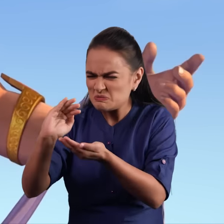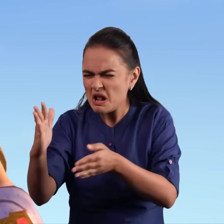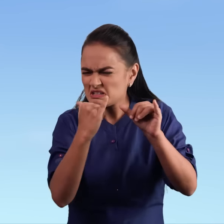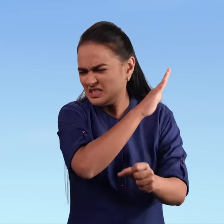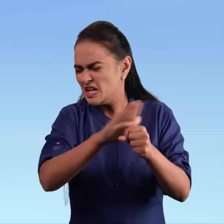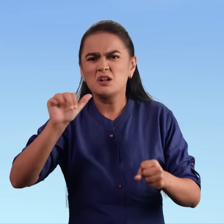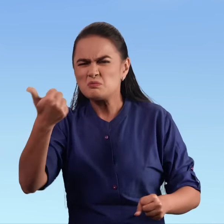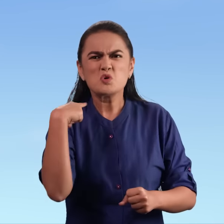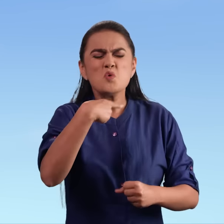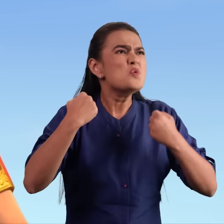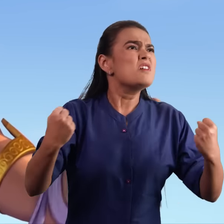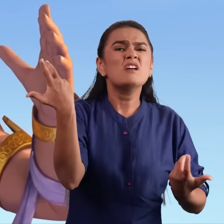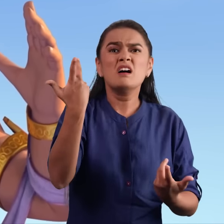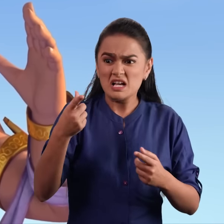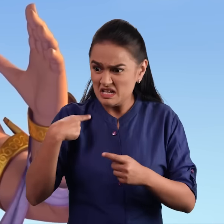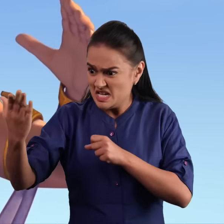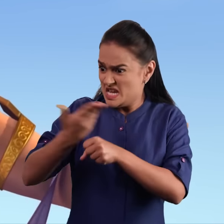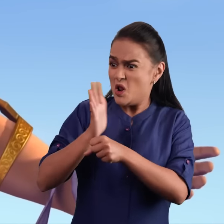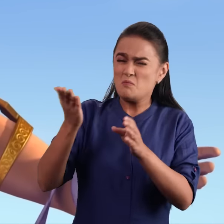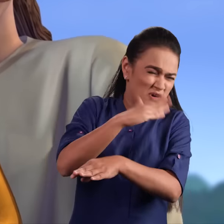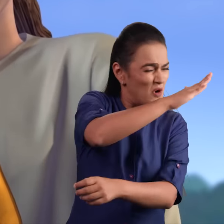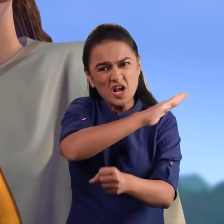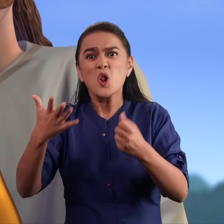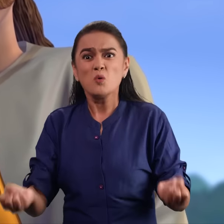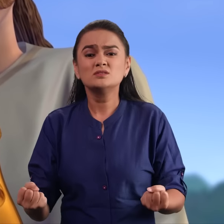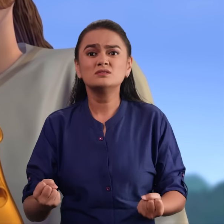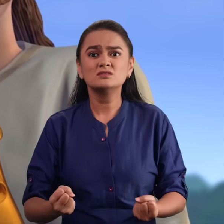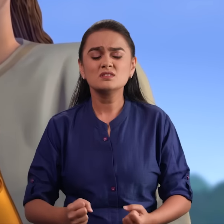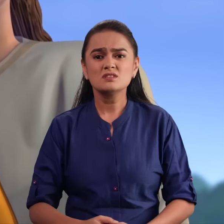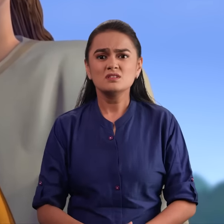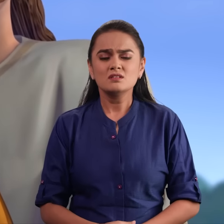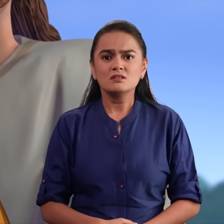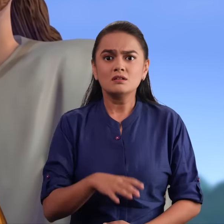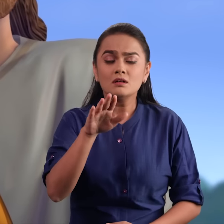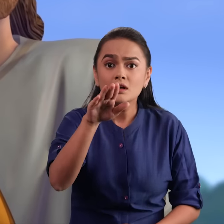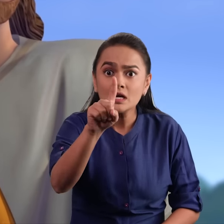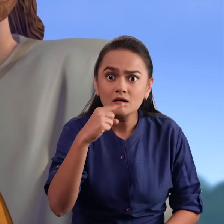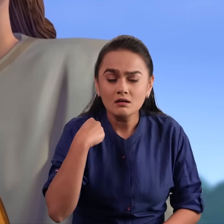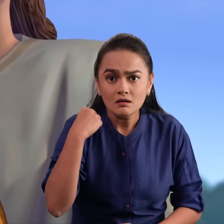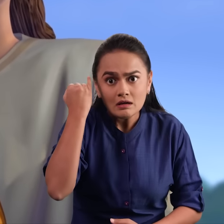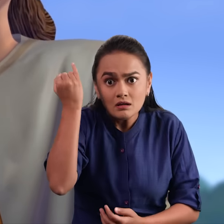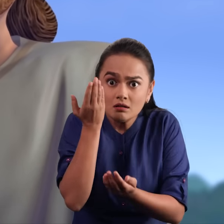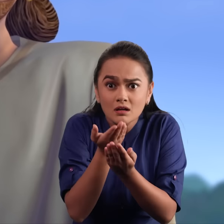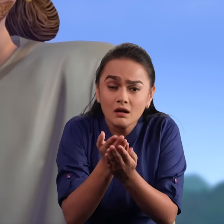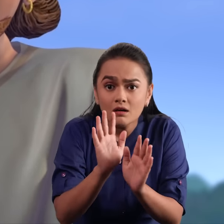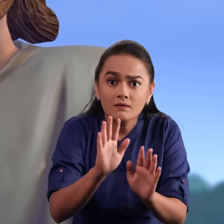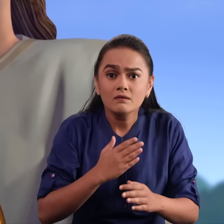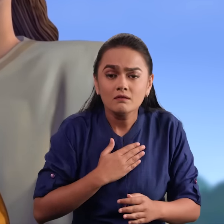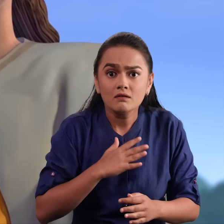को मार सके इससे पहले कि वो मेरा काल बने। मेरे पास एक उपाय है